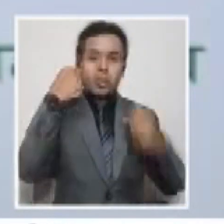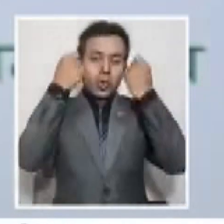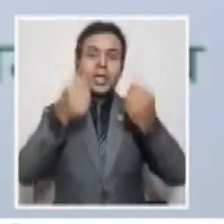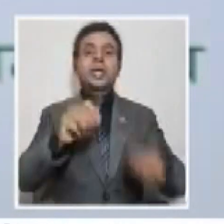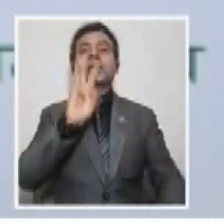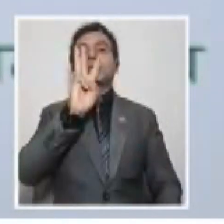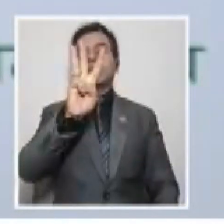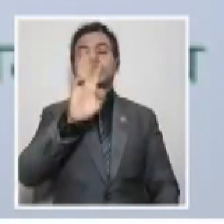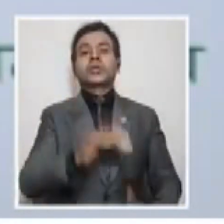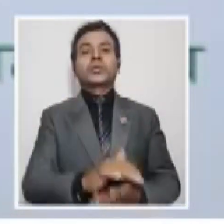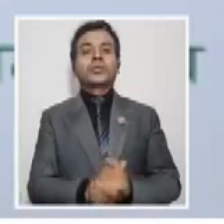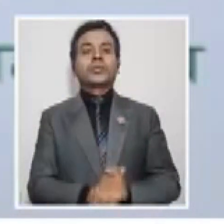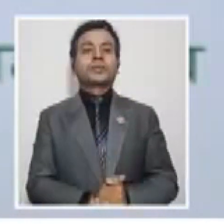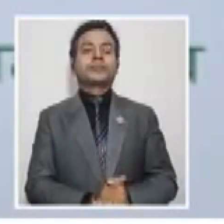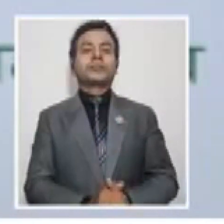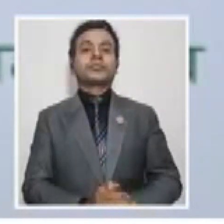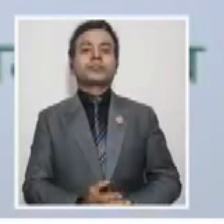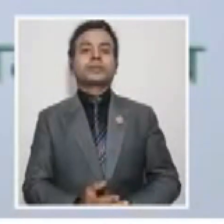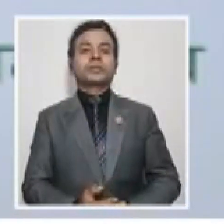11 থেকে 20 বছরের মধ্যে 2 জন,